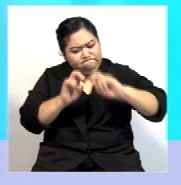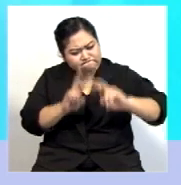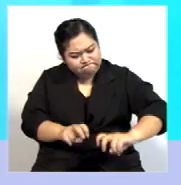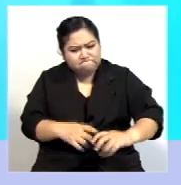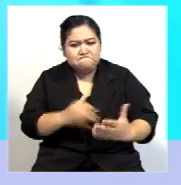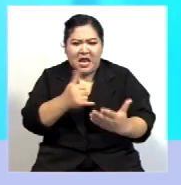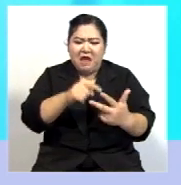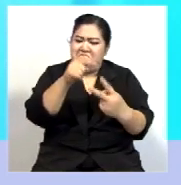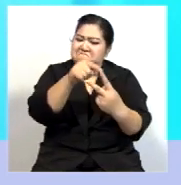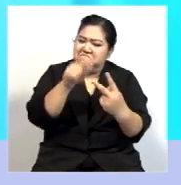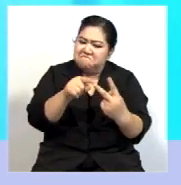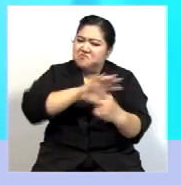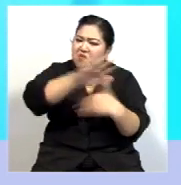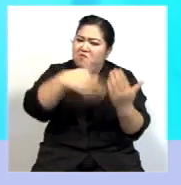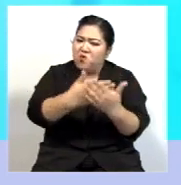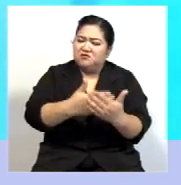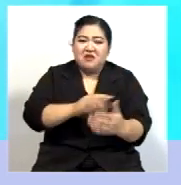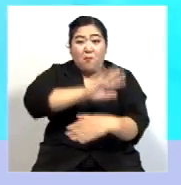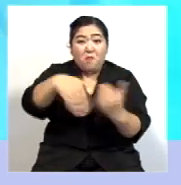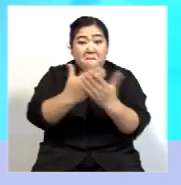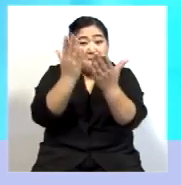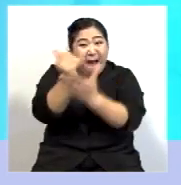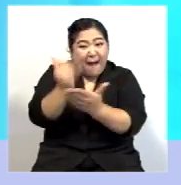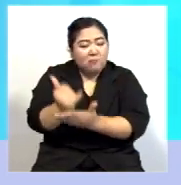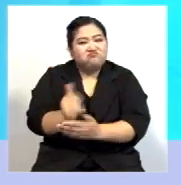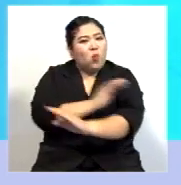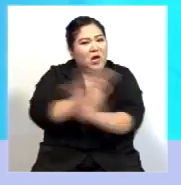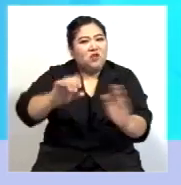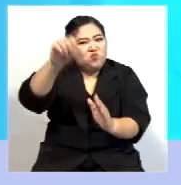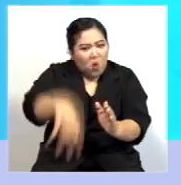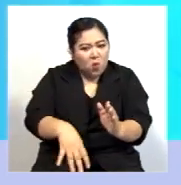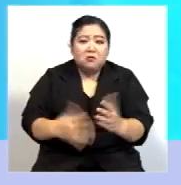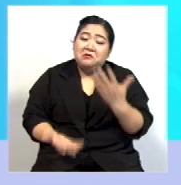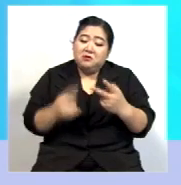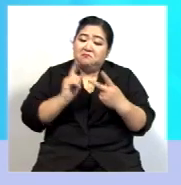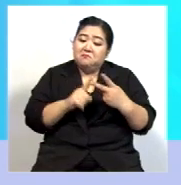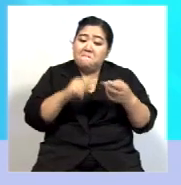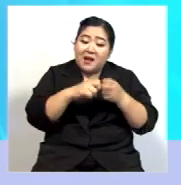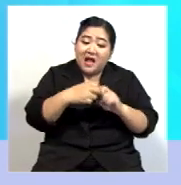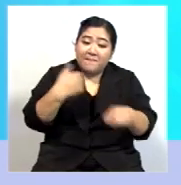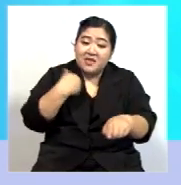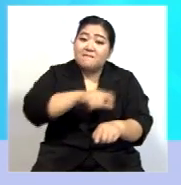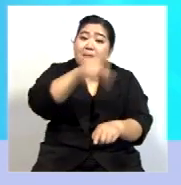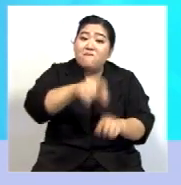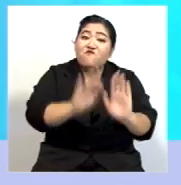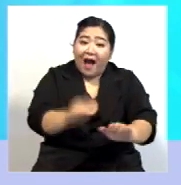ตีตกร่างพรบ.งบประมาณทั้งฉบับหรือตกไปเป็นรายมาตรา